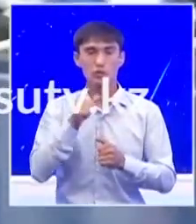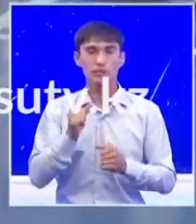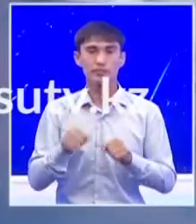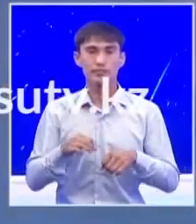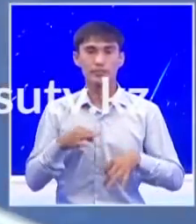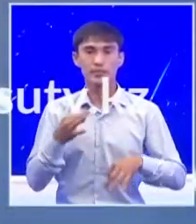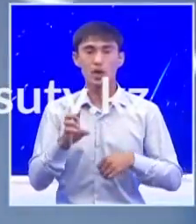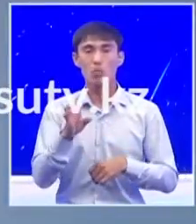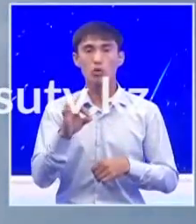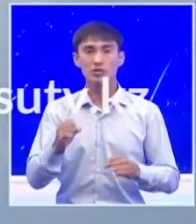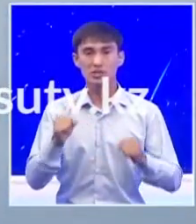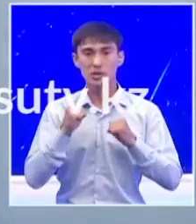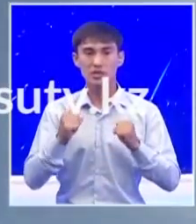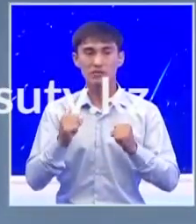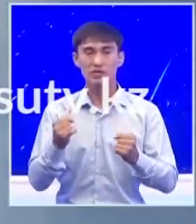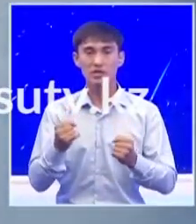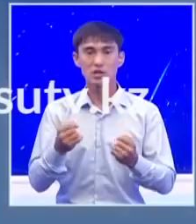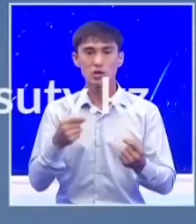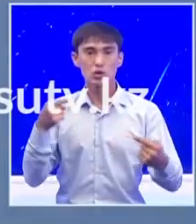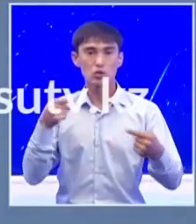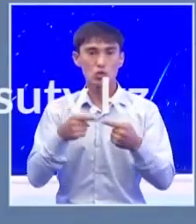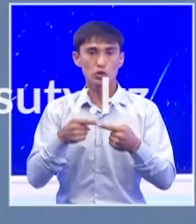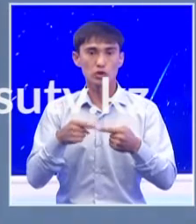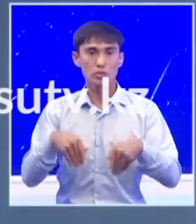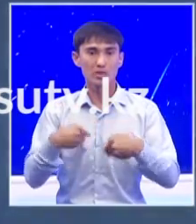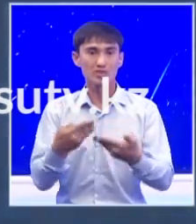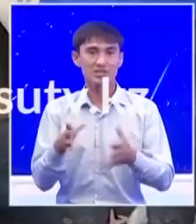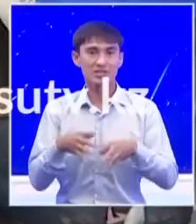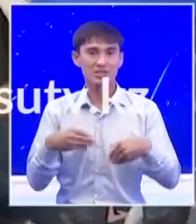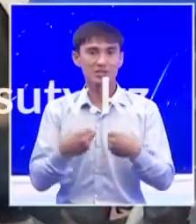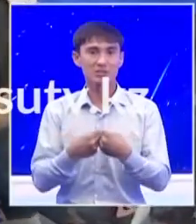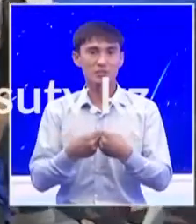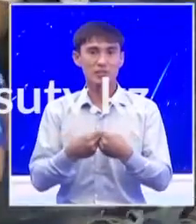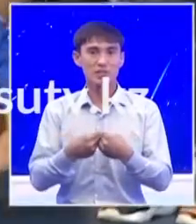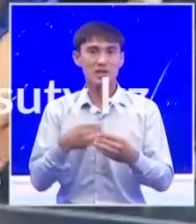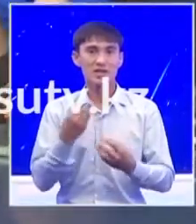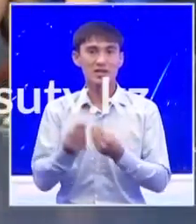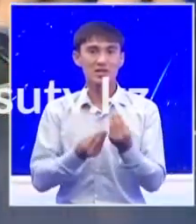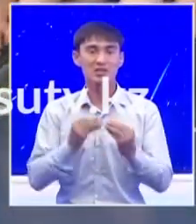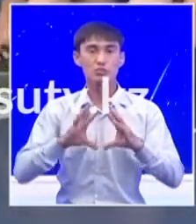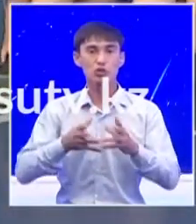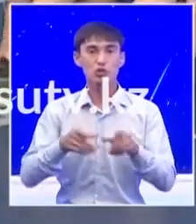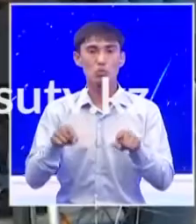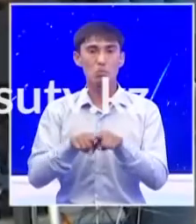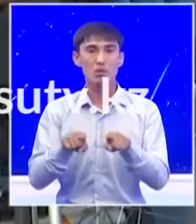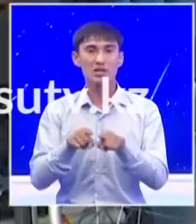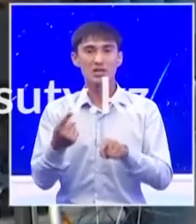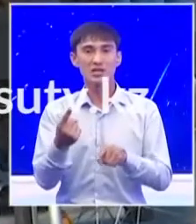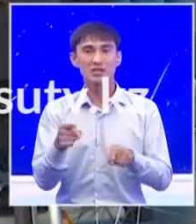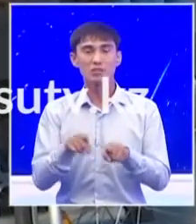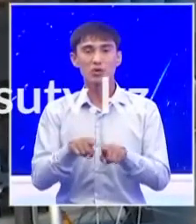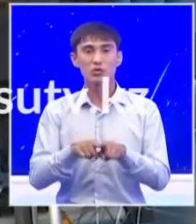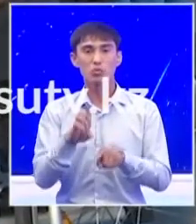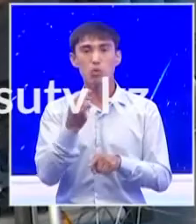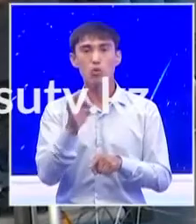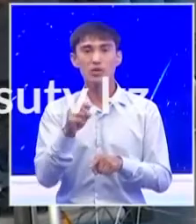спортивная, увлекательная командная игра на точность, принадлежащая к семье игр с мячом, близкая к боулингу. Она входит в программу